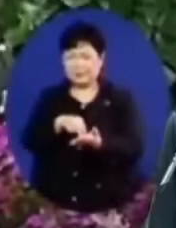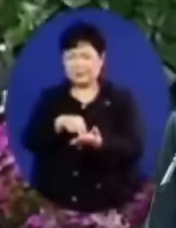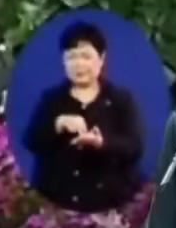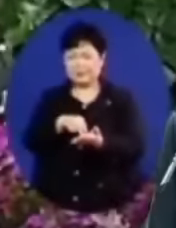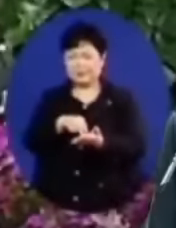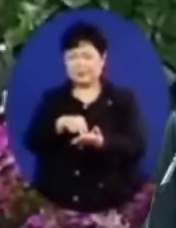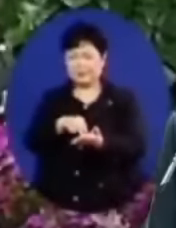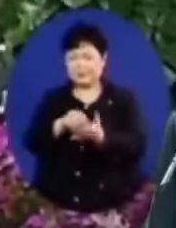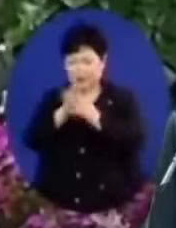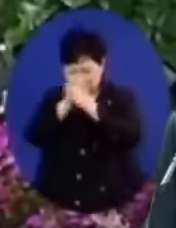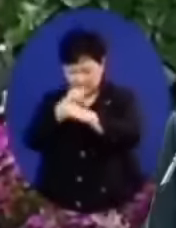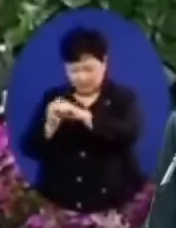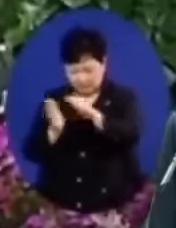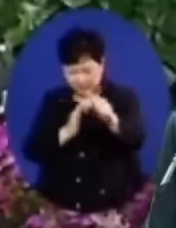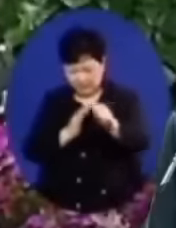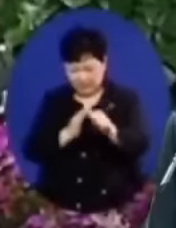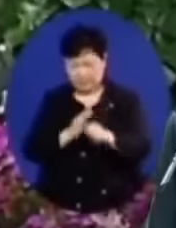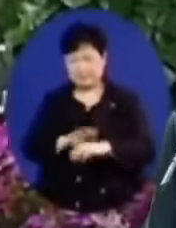기도해야 되는 것입니다.